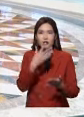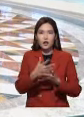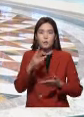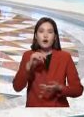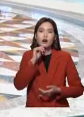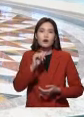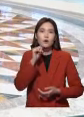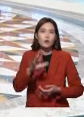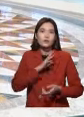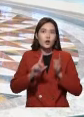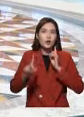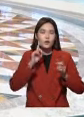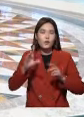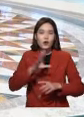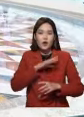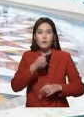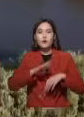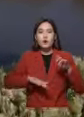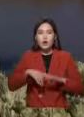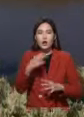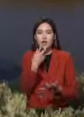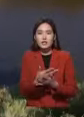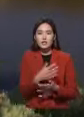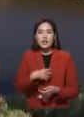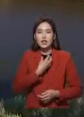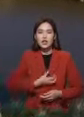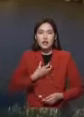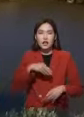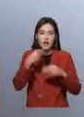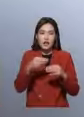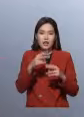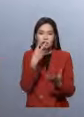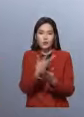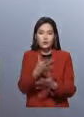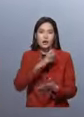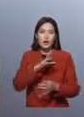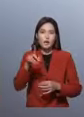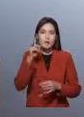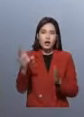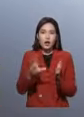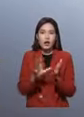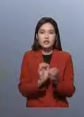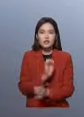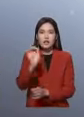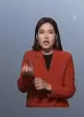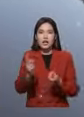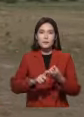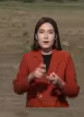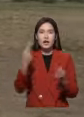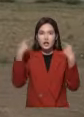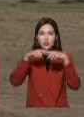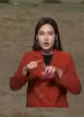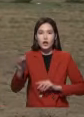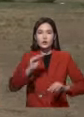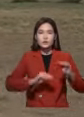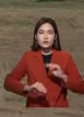өтті. Мұның да өз мәні бар. Бұл өңір нағыз астықты өлке. Жалпы екі елде астық экспорты бойынша жаһандық